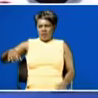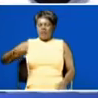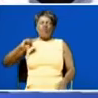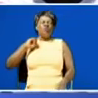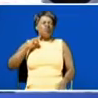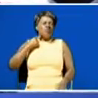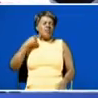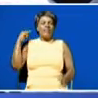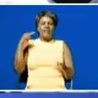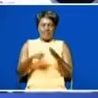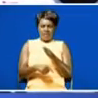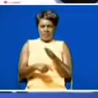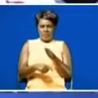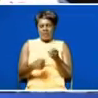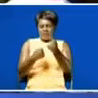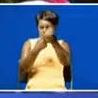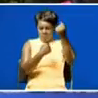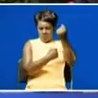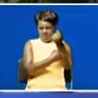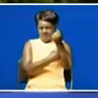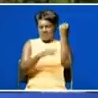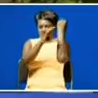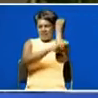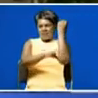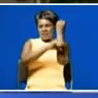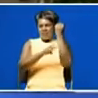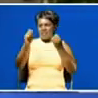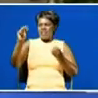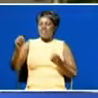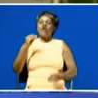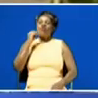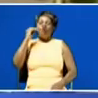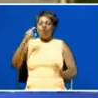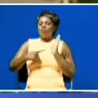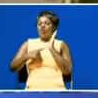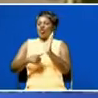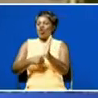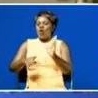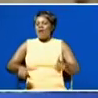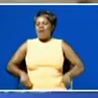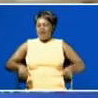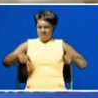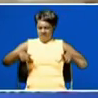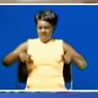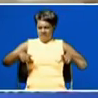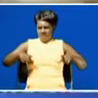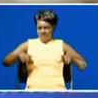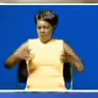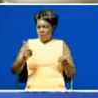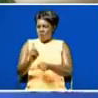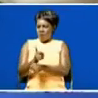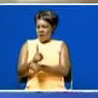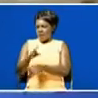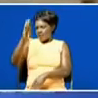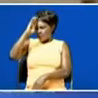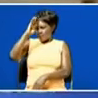utamu kiasi cha haja, na kwa mashabiki wa soka nchini, KTN Home itaipeperusha mechi hiyo moja kwa moja siku ya